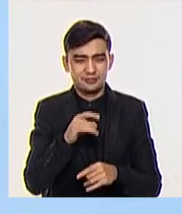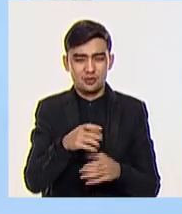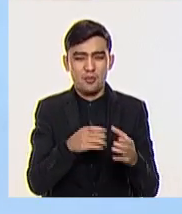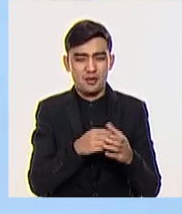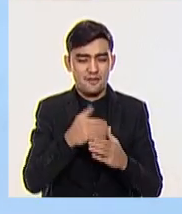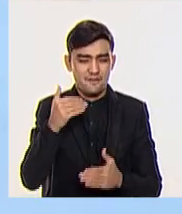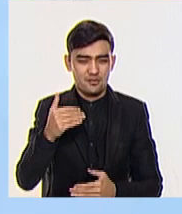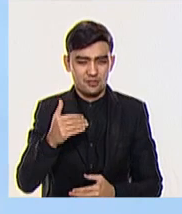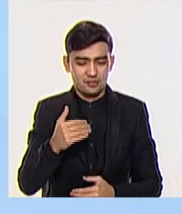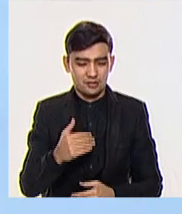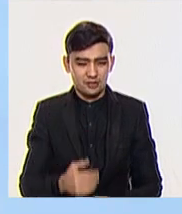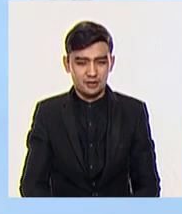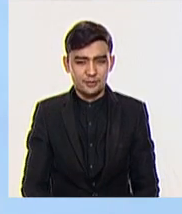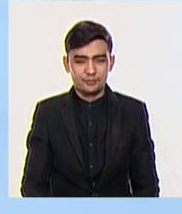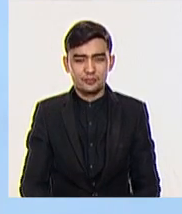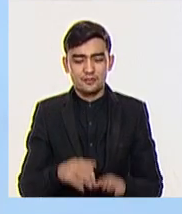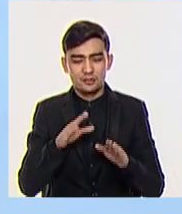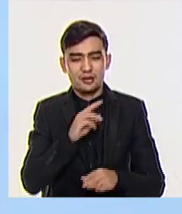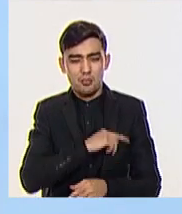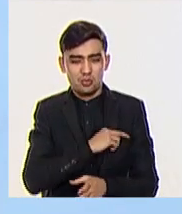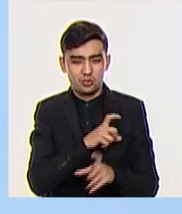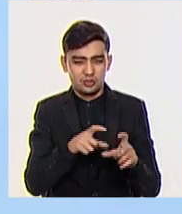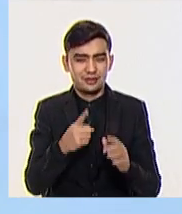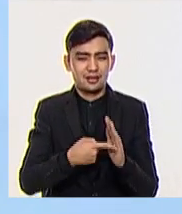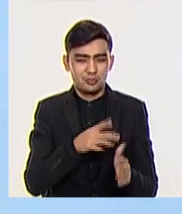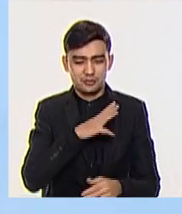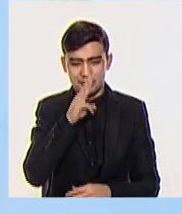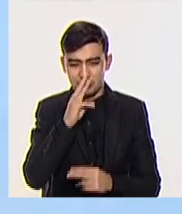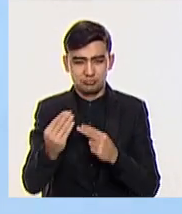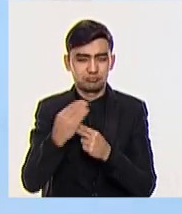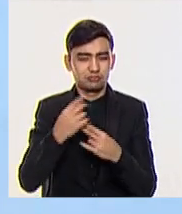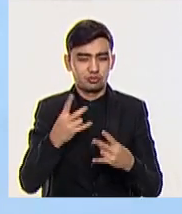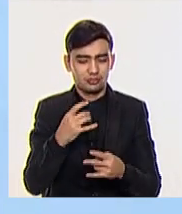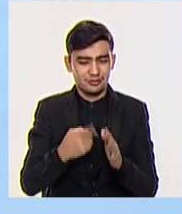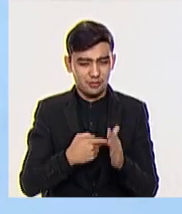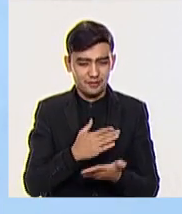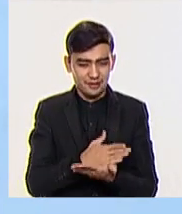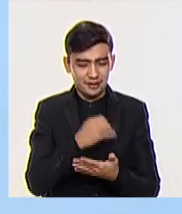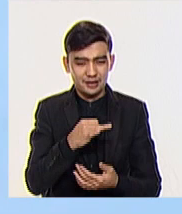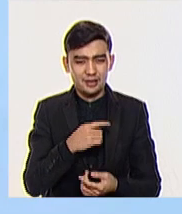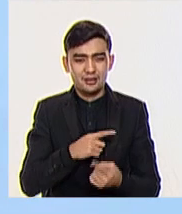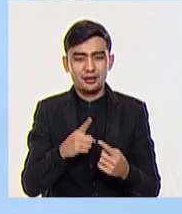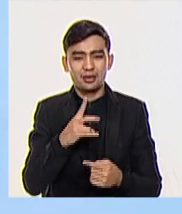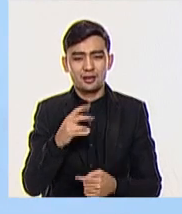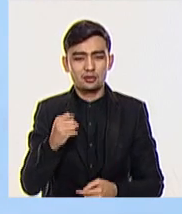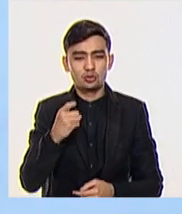компании. Вот. Работники требуют повышения заработной платы на